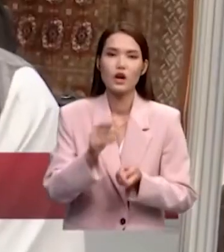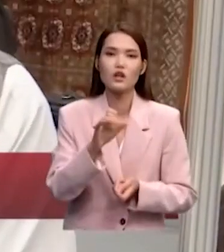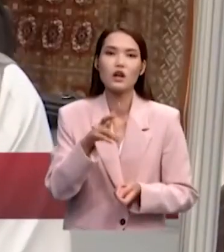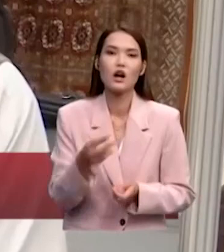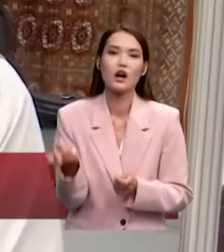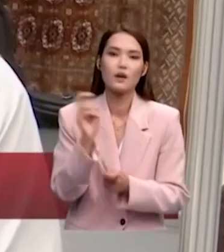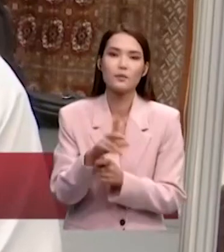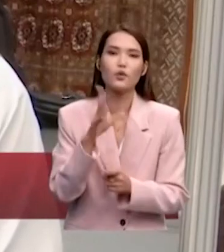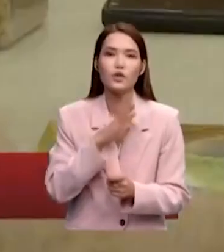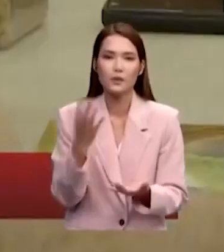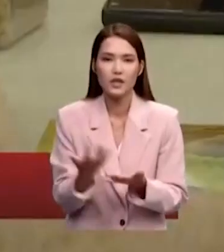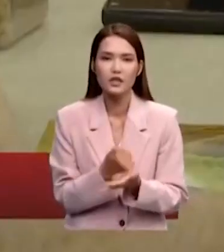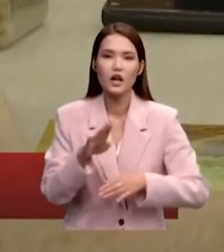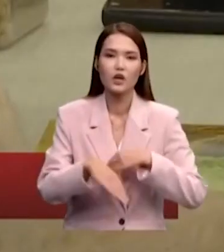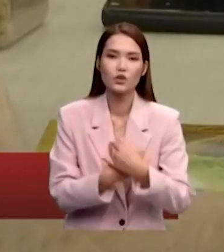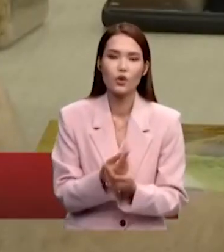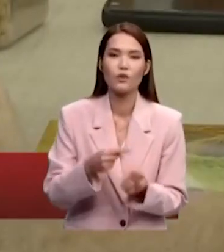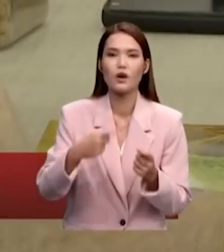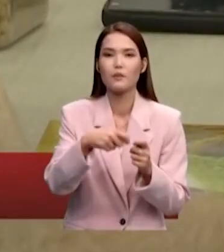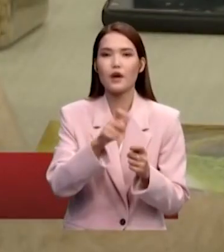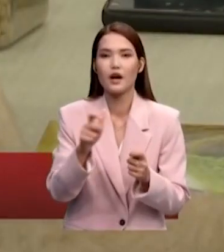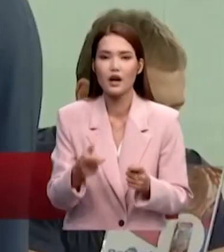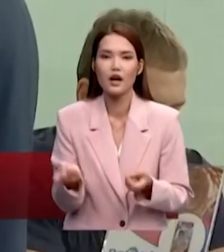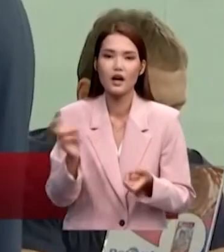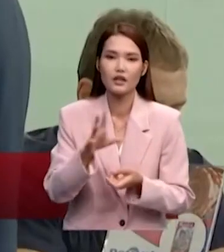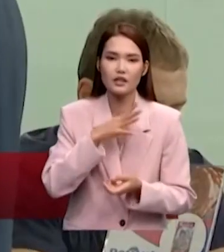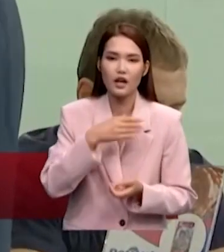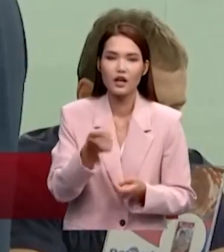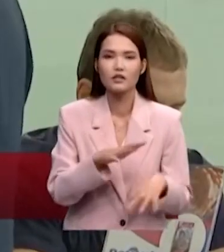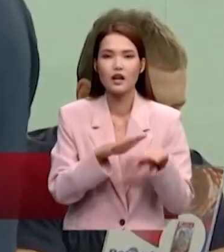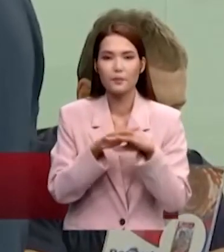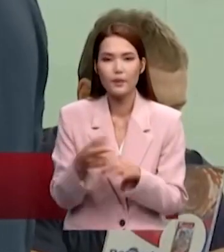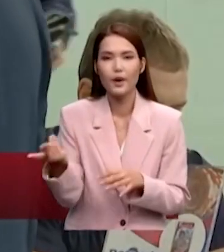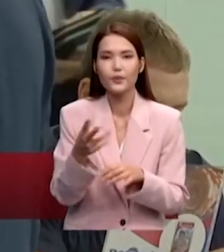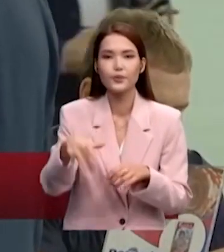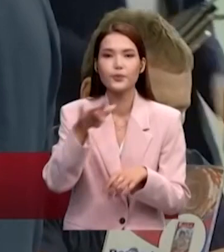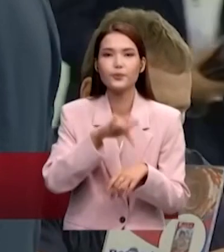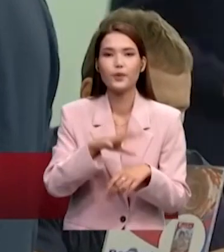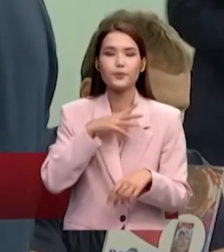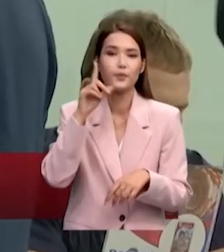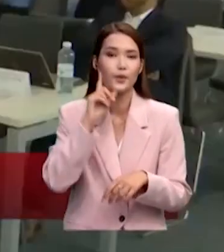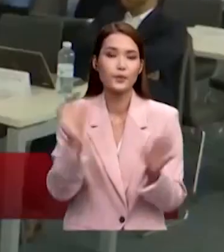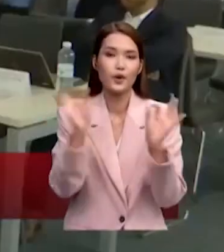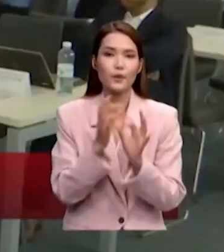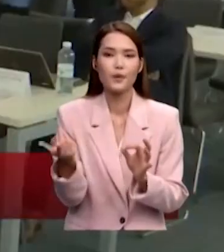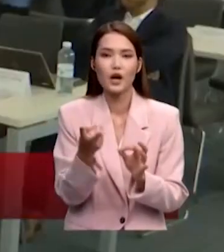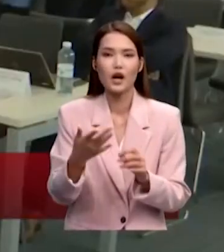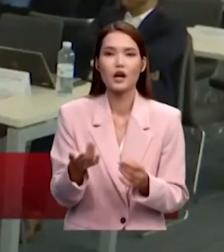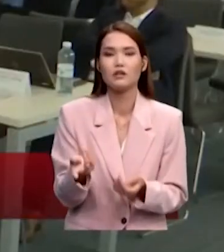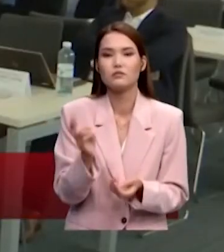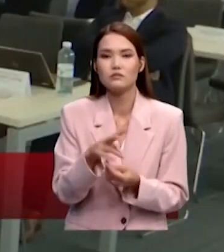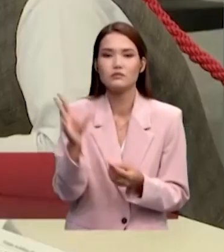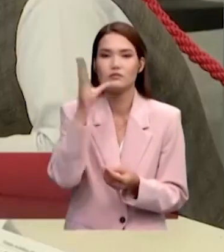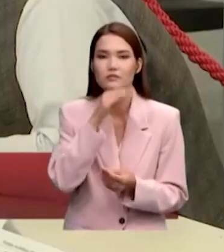приехал, чтобы найти новых партнеров. По его словам, открытие казахстанских и афганских банков в двух странах было бы очень удобно для обеих сторон. Это позволило бы